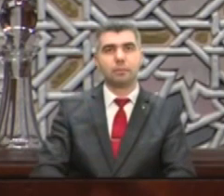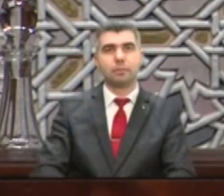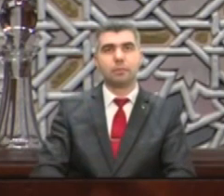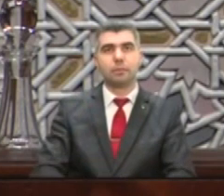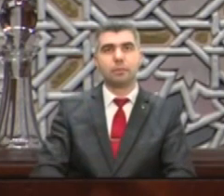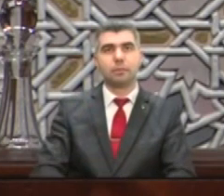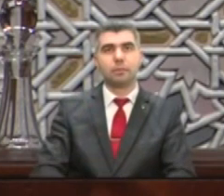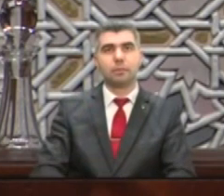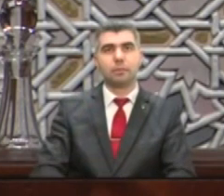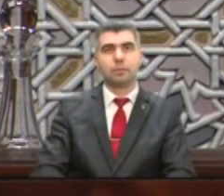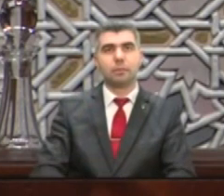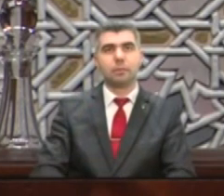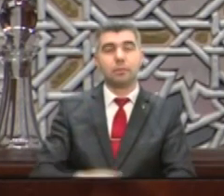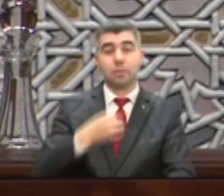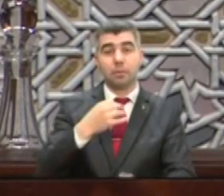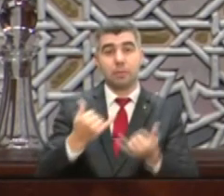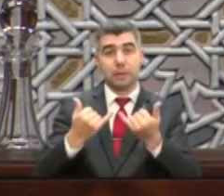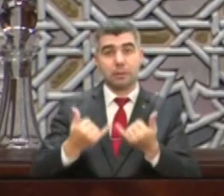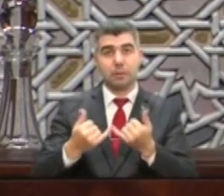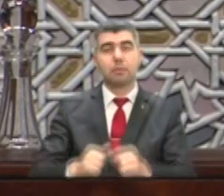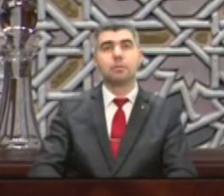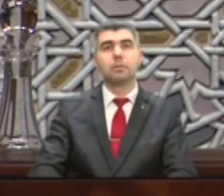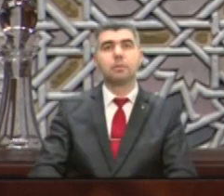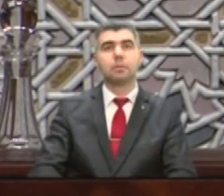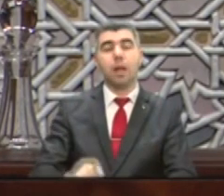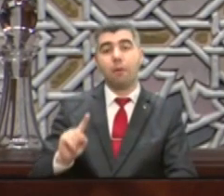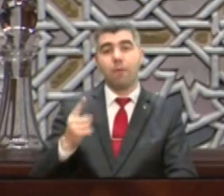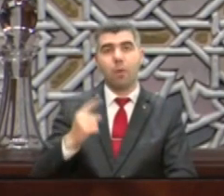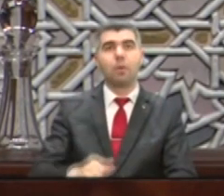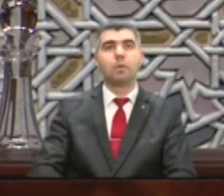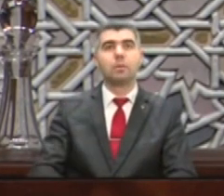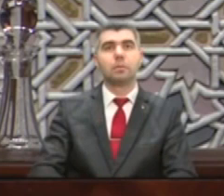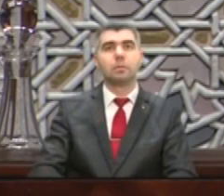أعطي الكلمة الآن في إطار المحور الأول